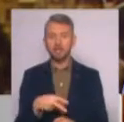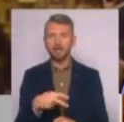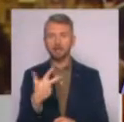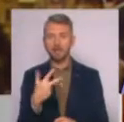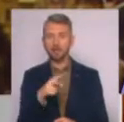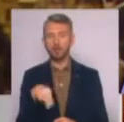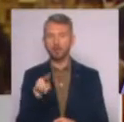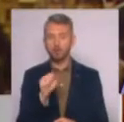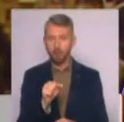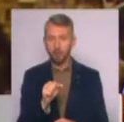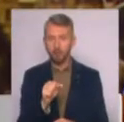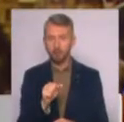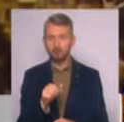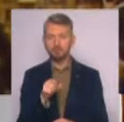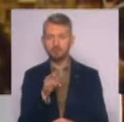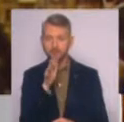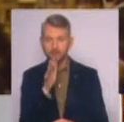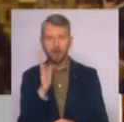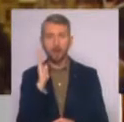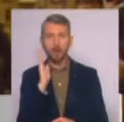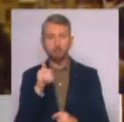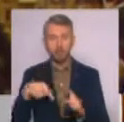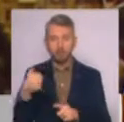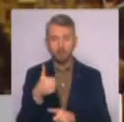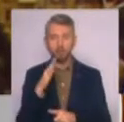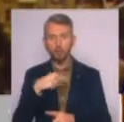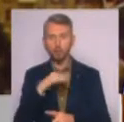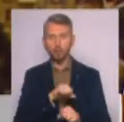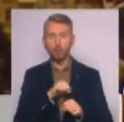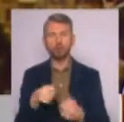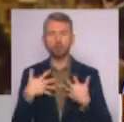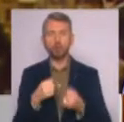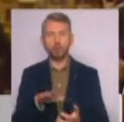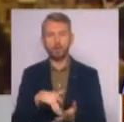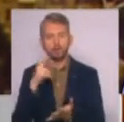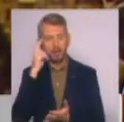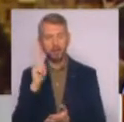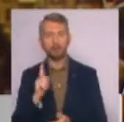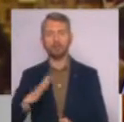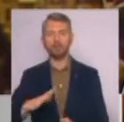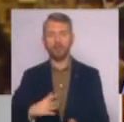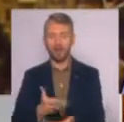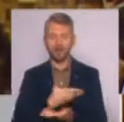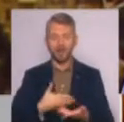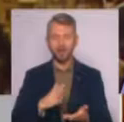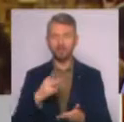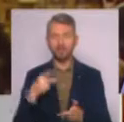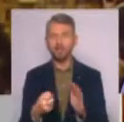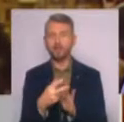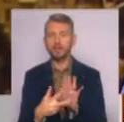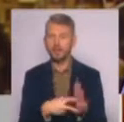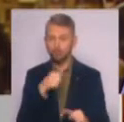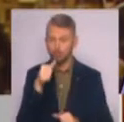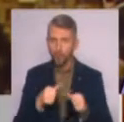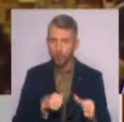23 листопада цієї порі ми будемо говорити про охорону здоров'я міста Києва. Що чекає нас, пацієнтів, у